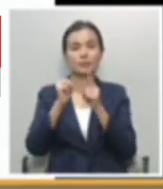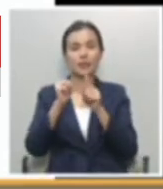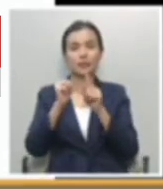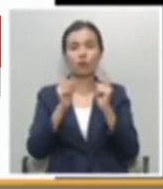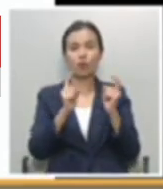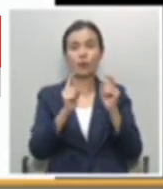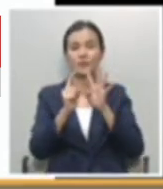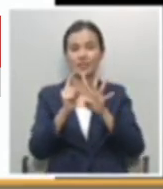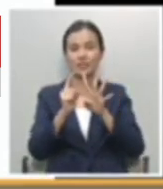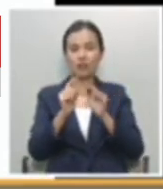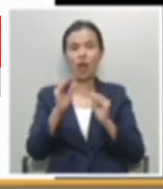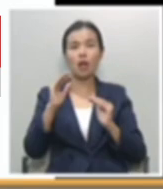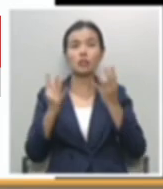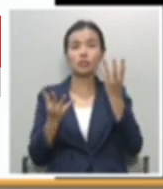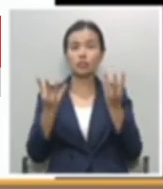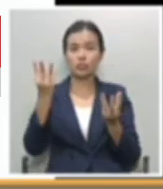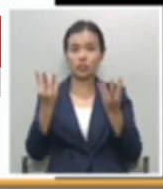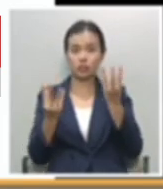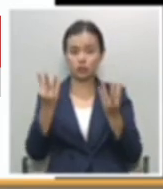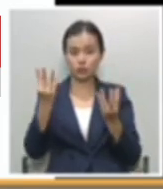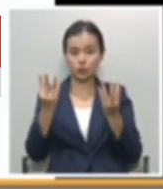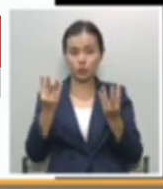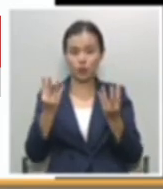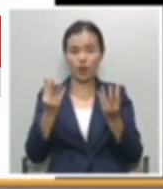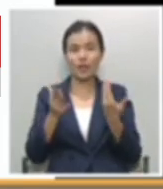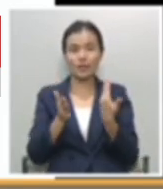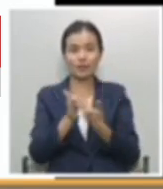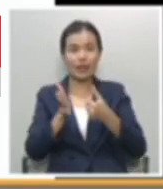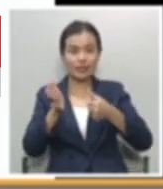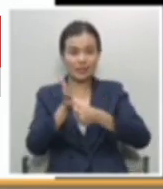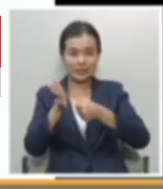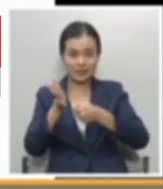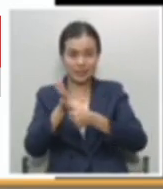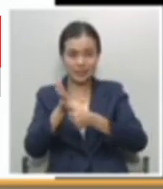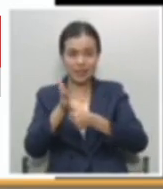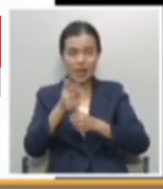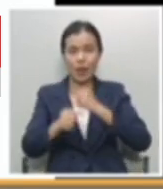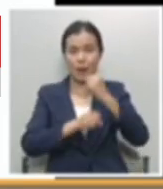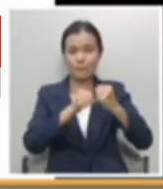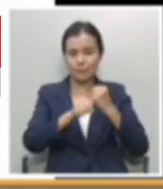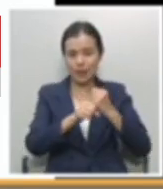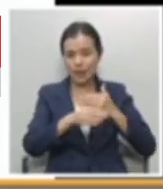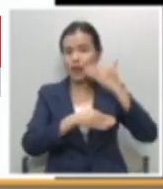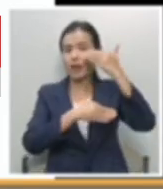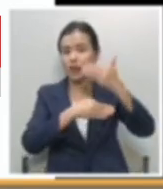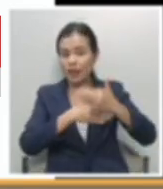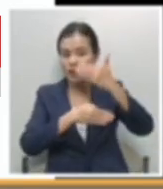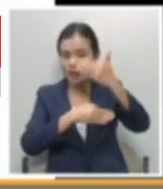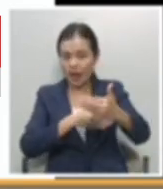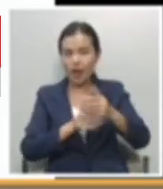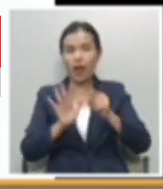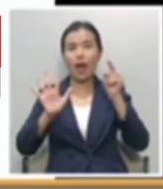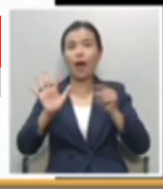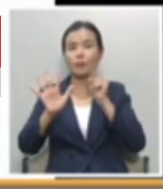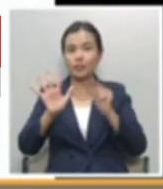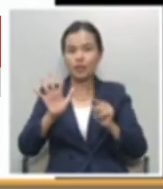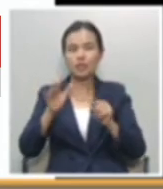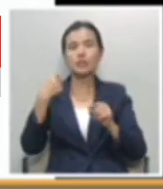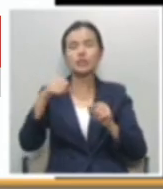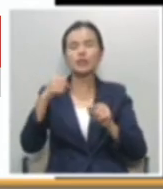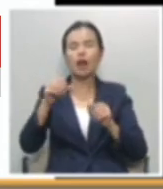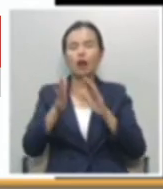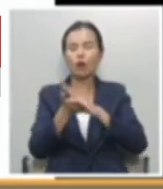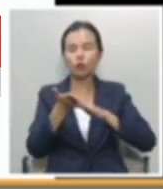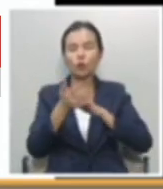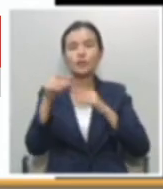4สัดส่วนการก่อการก่อหนี้ผูกพันงบประมาณรายจ่ายข้ามปีงบประมาณต้องไม่เกินร้อยละ5ร้อยละ10ครับขอประทานโท